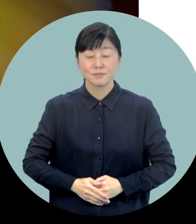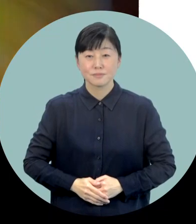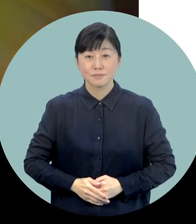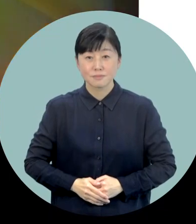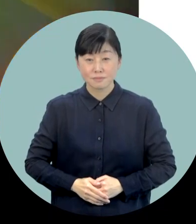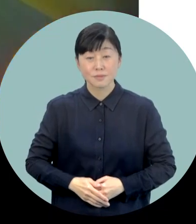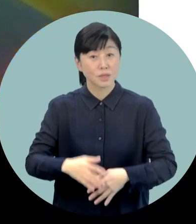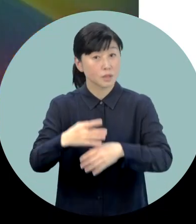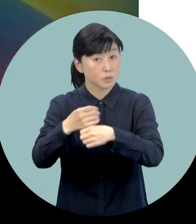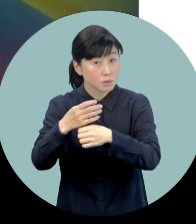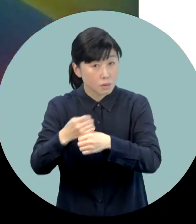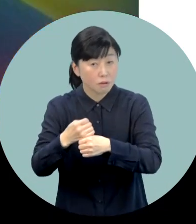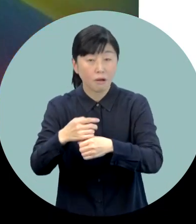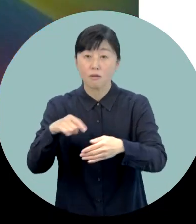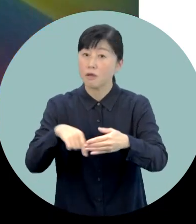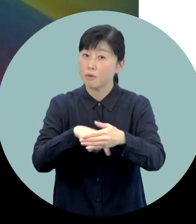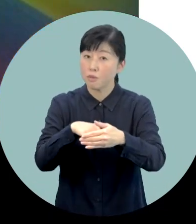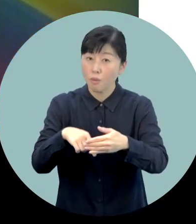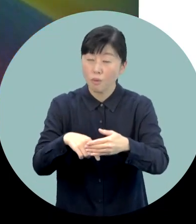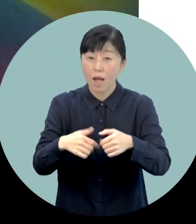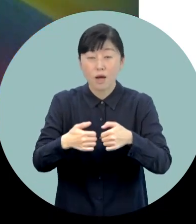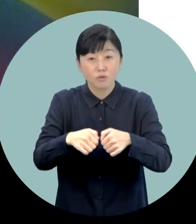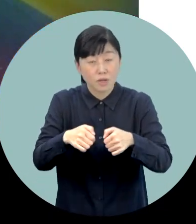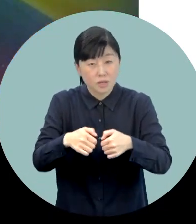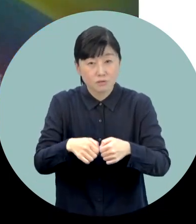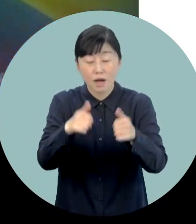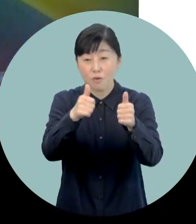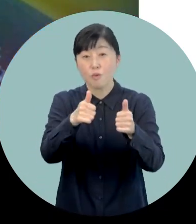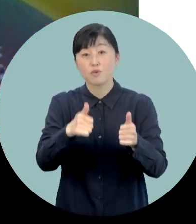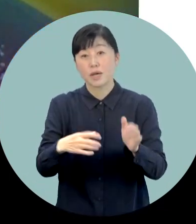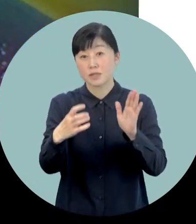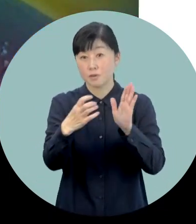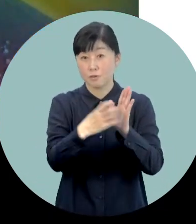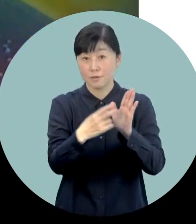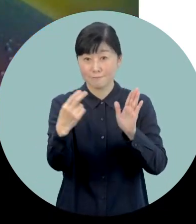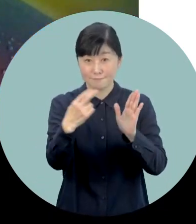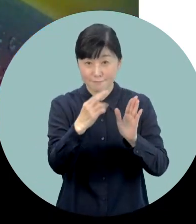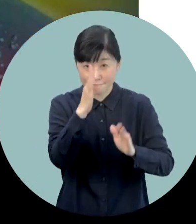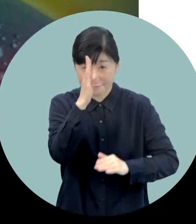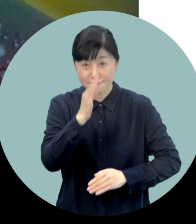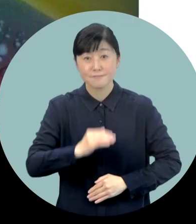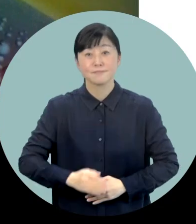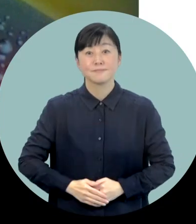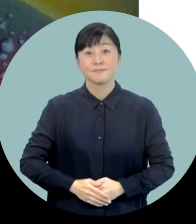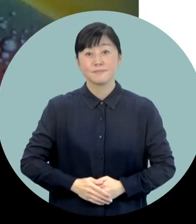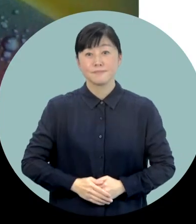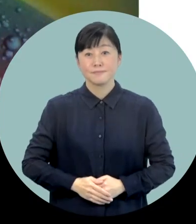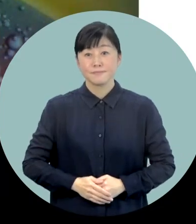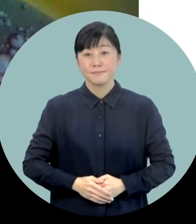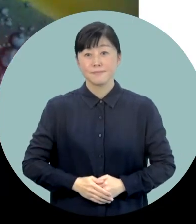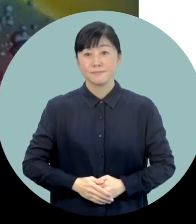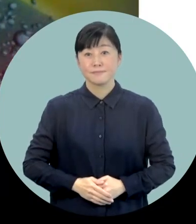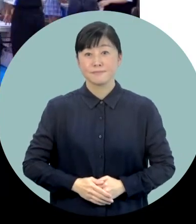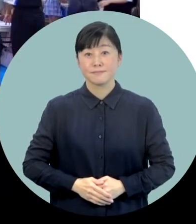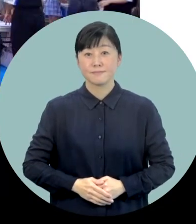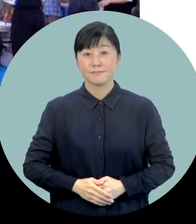投影日時や内容など詳しくはホームページでご確認ください。